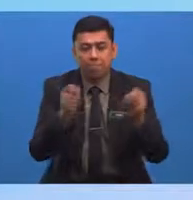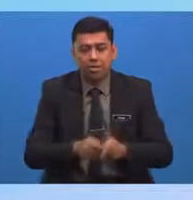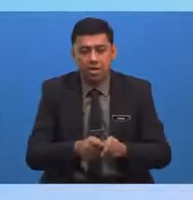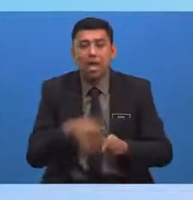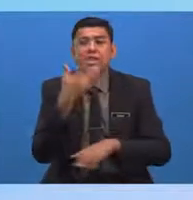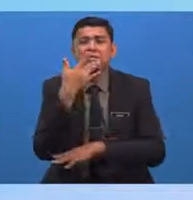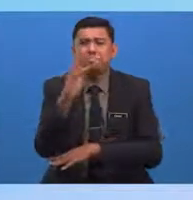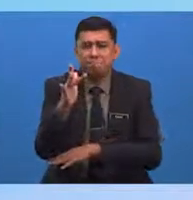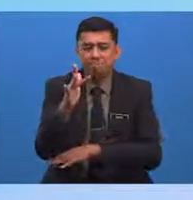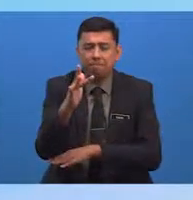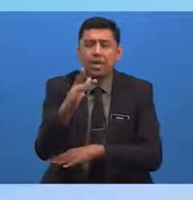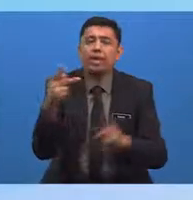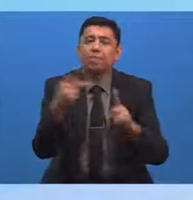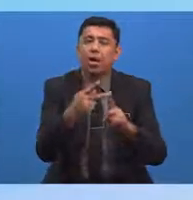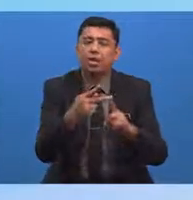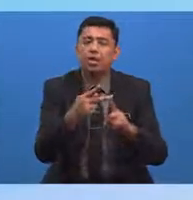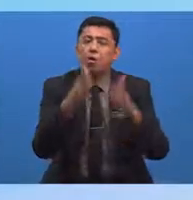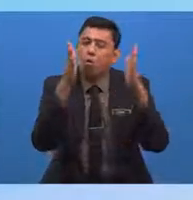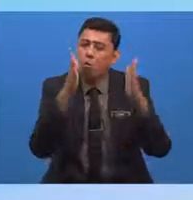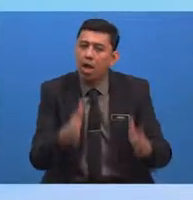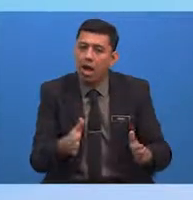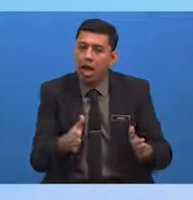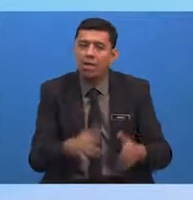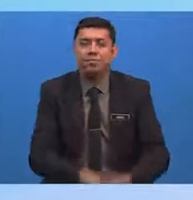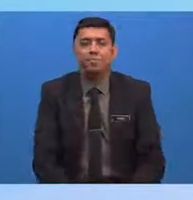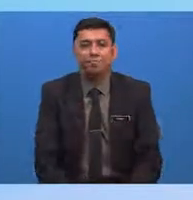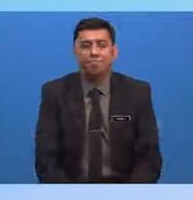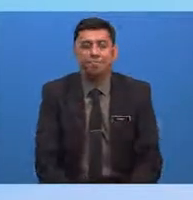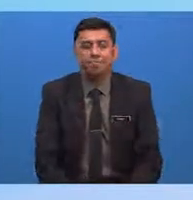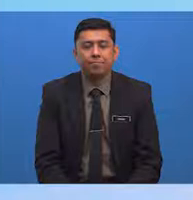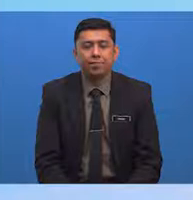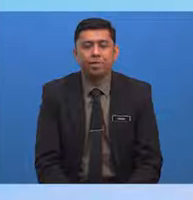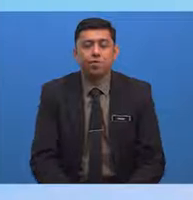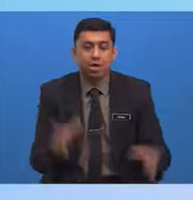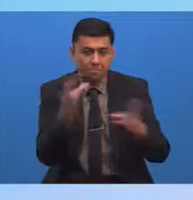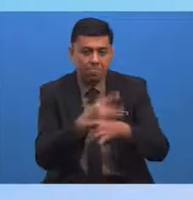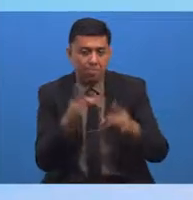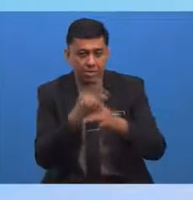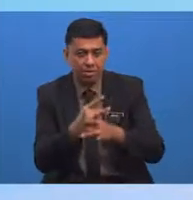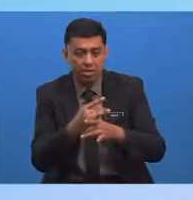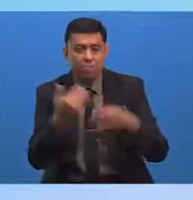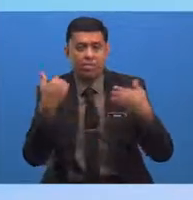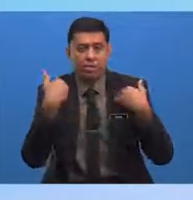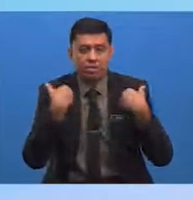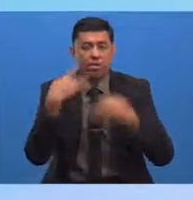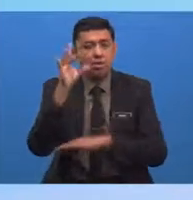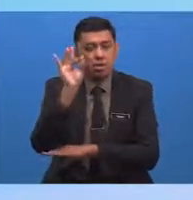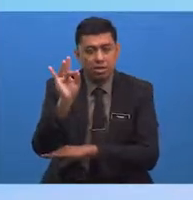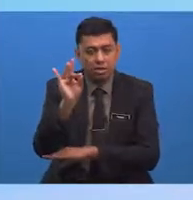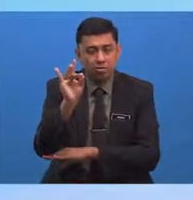kepada masyarakat setempat. Menariknya murid-murid, negeri Sarawak mempunyai 8